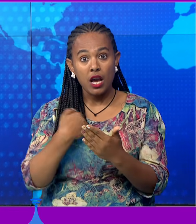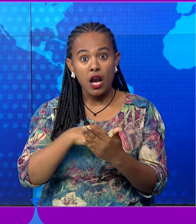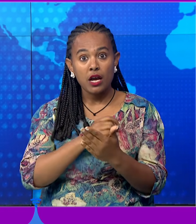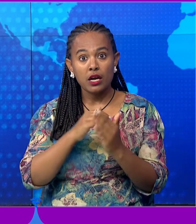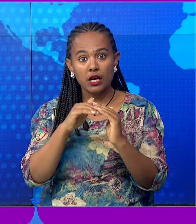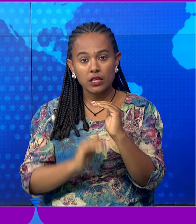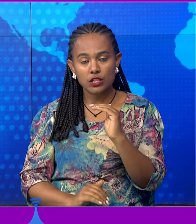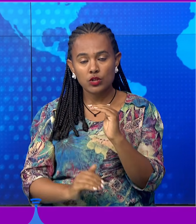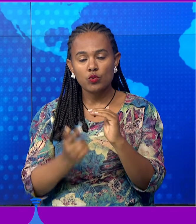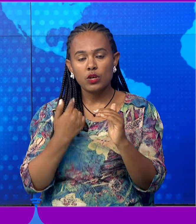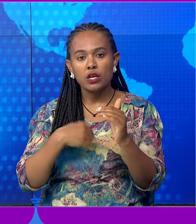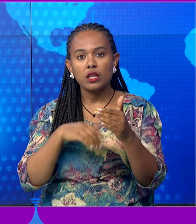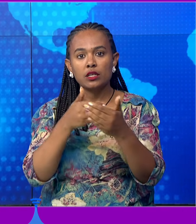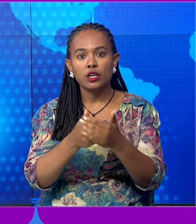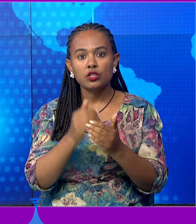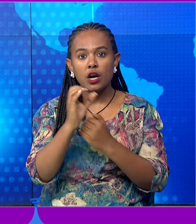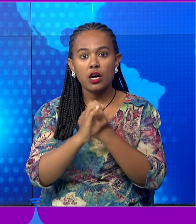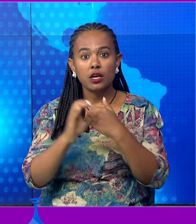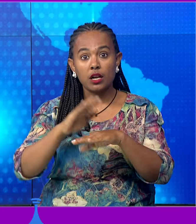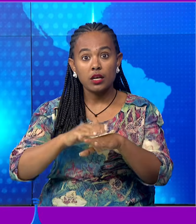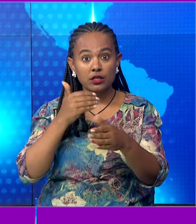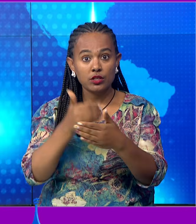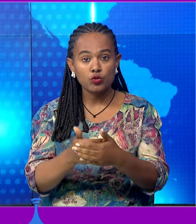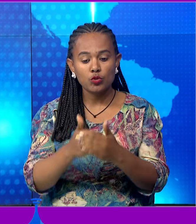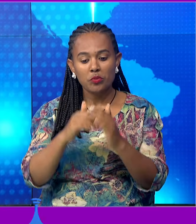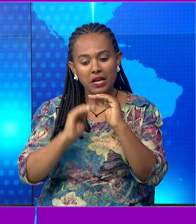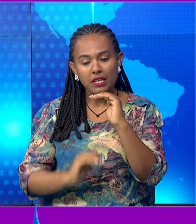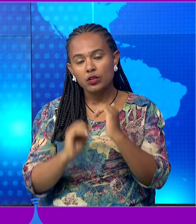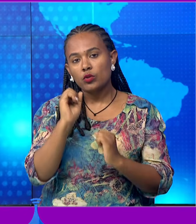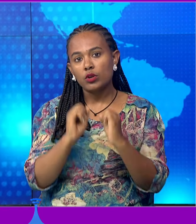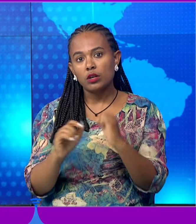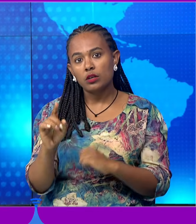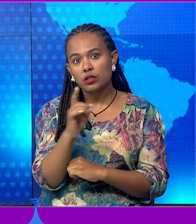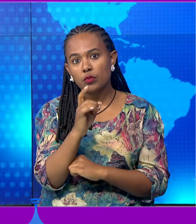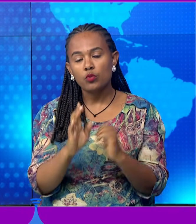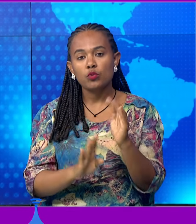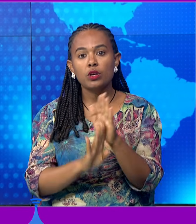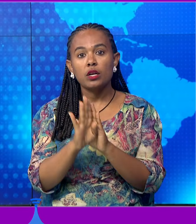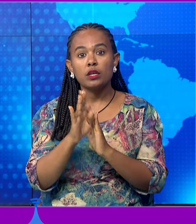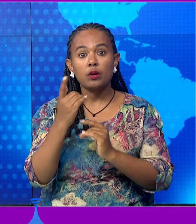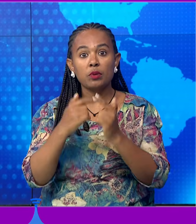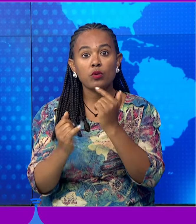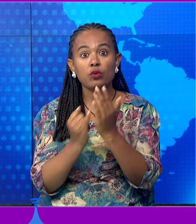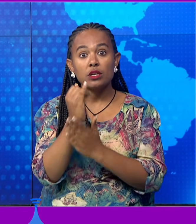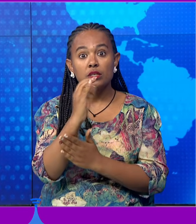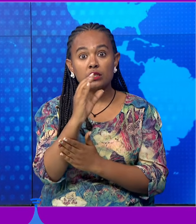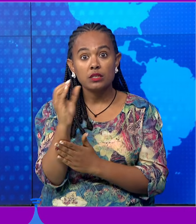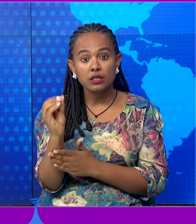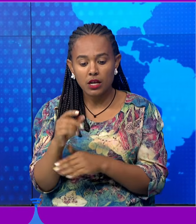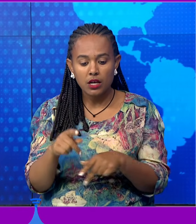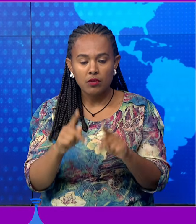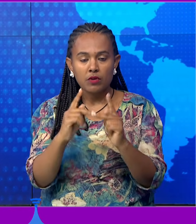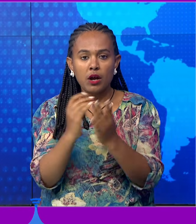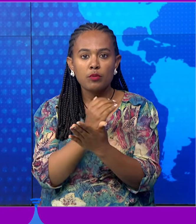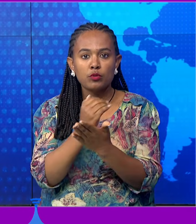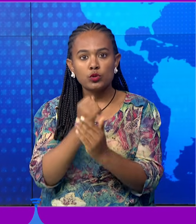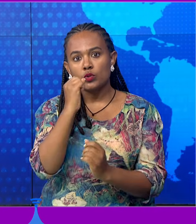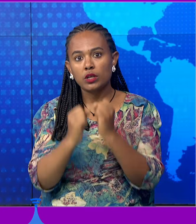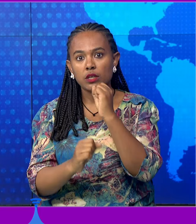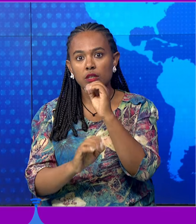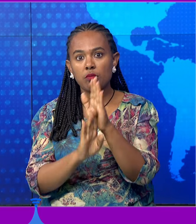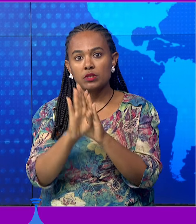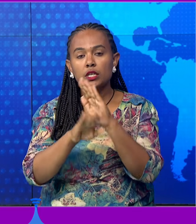ምርቶችም ተደራሽ ሀገር ላይ ሲደርሱ በቀነሰ ዋጋ ተወዳዳሪ ስለሚሆኑ እያደገ የመጣውን የኢንዱስትሪና የግብርና ምርቶች ተወዳዳሪነት ለማሳደግ